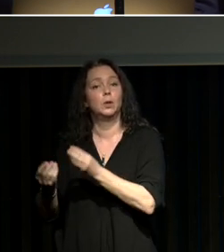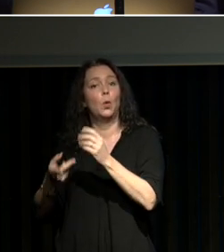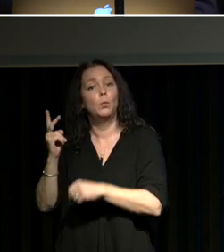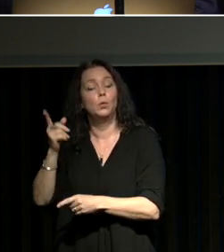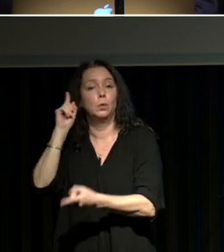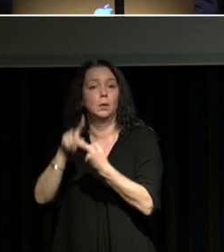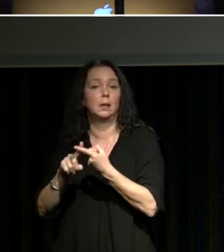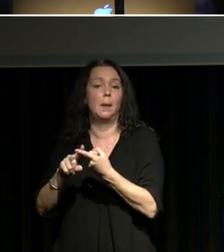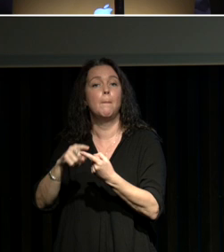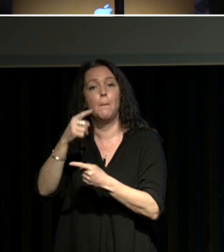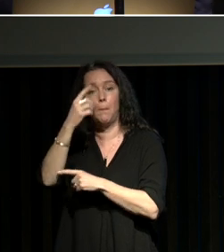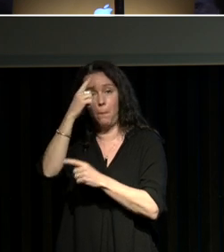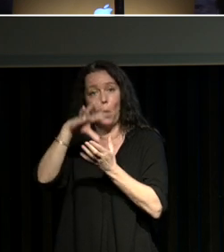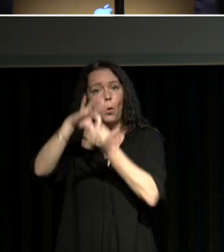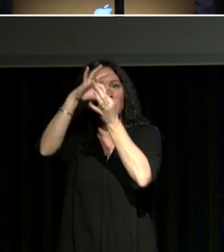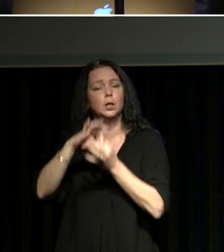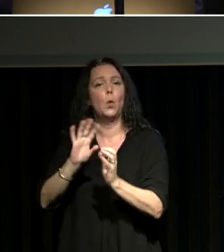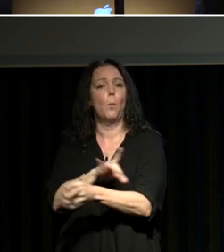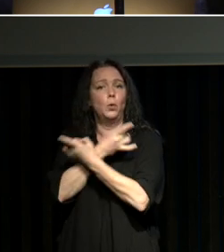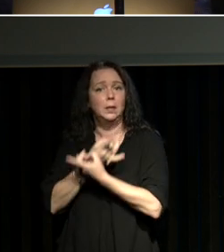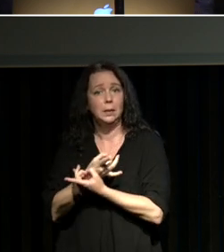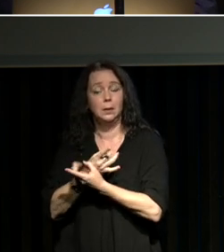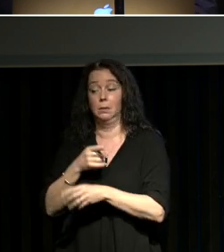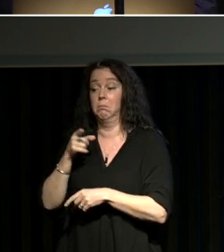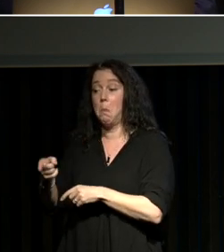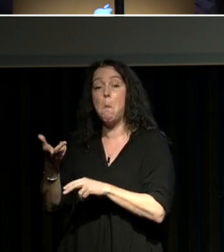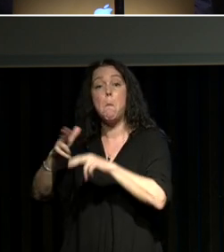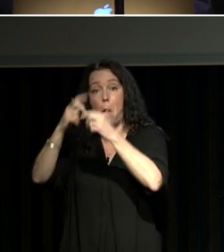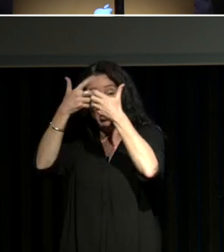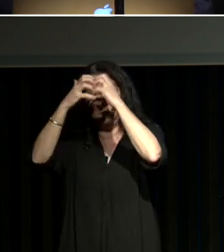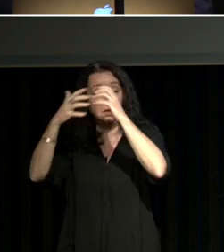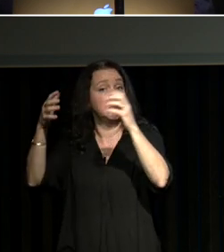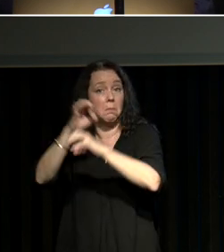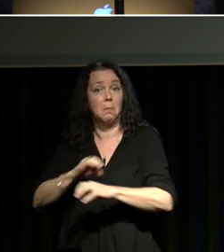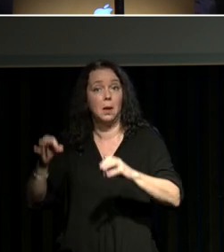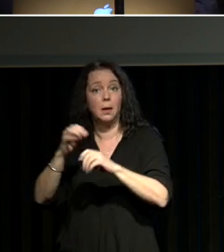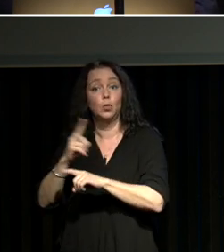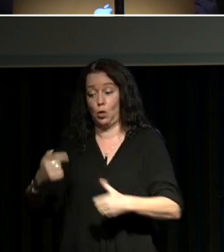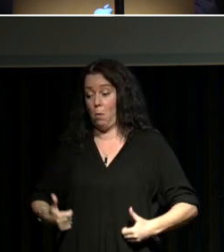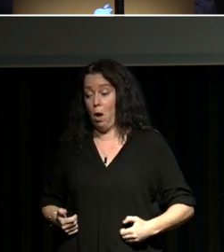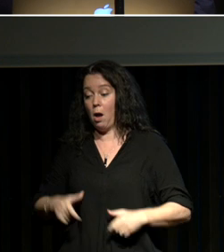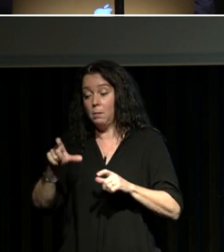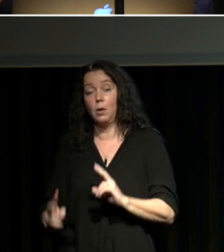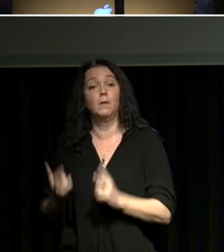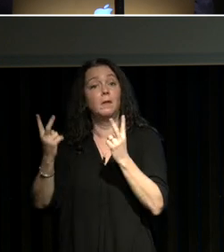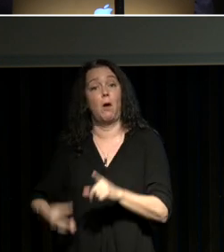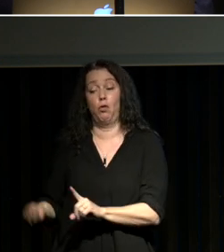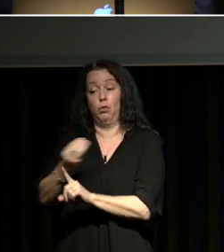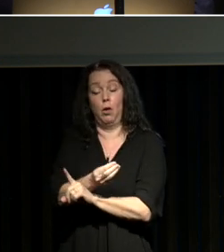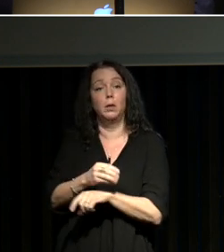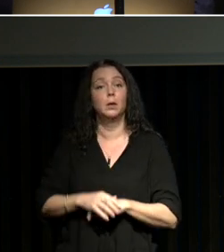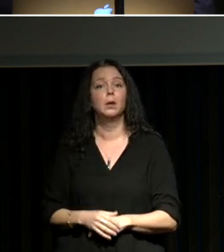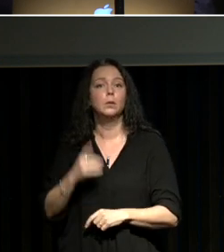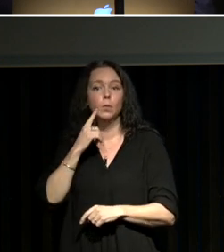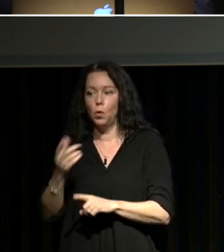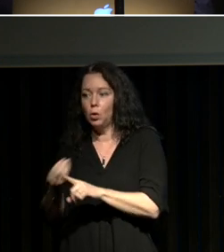bouddhiste. La mort encéphalique n'existe pas. Donc, ils ne font que de la transplantation rénale donneur vivant. Et comme c'était trop dangereux pour les